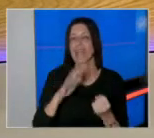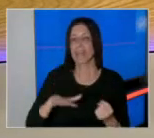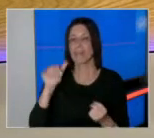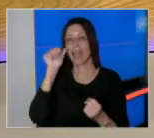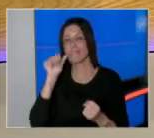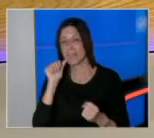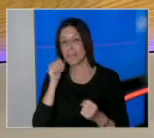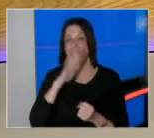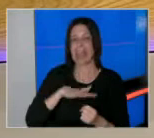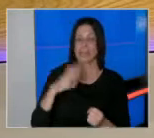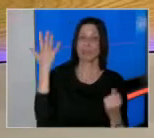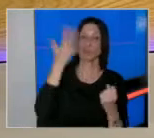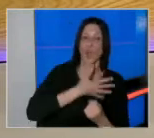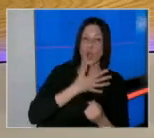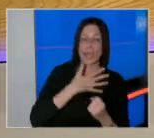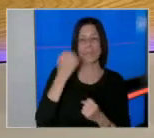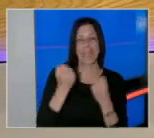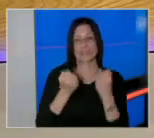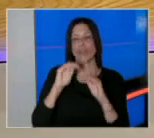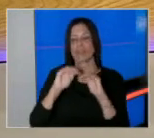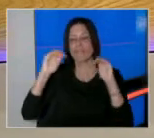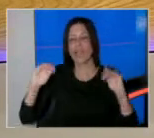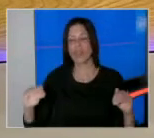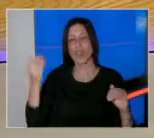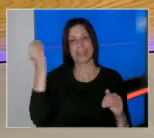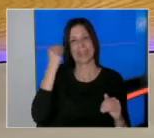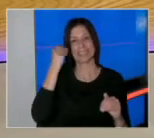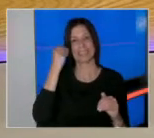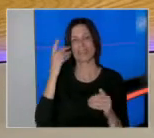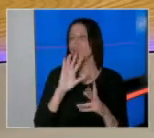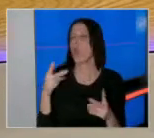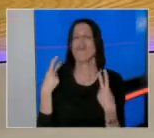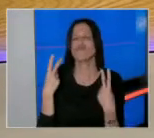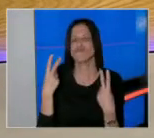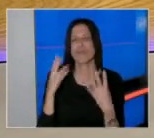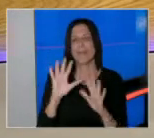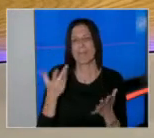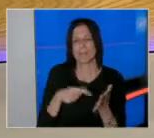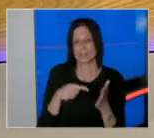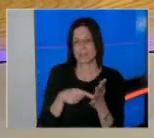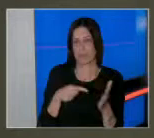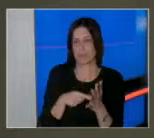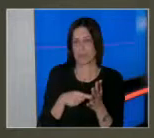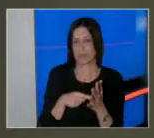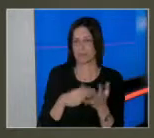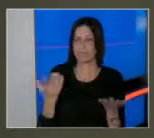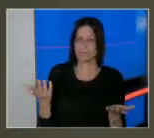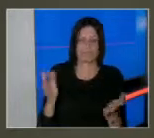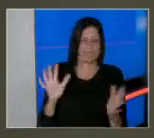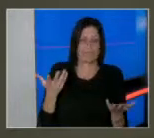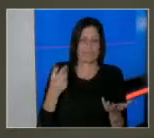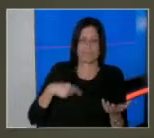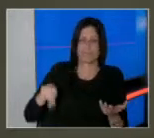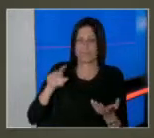לבנים וילדים שחורים בהסעות נפרדות לבתי ספר, ולא משנה מהן הסיבות. אך מה